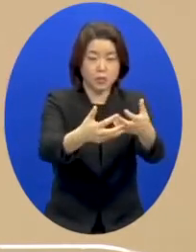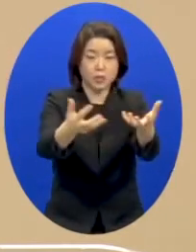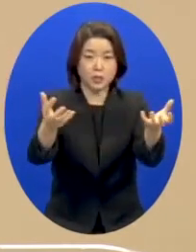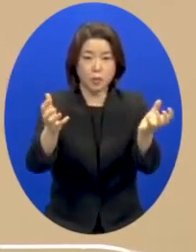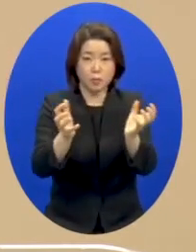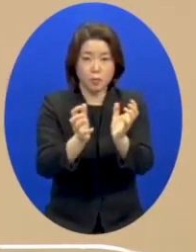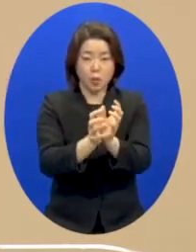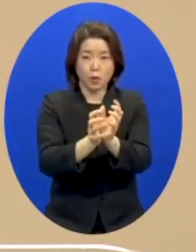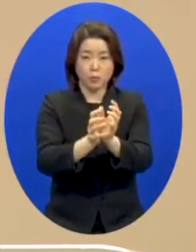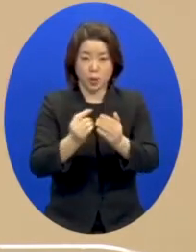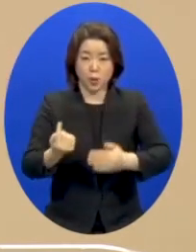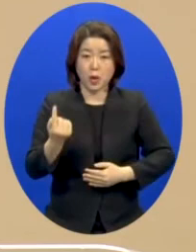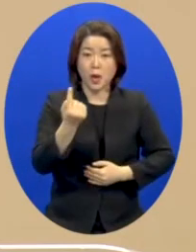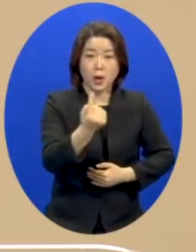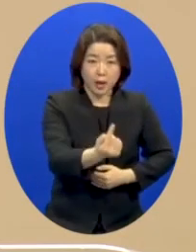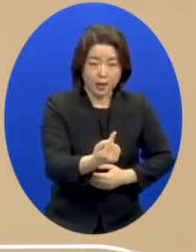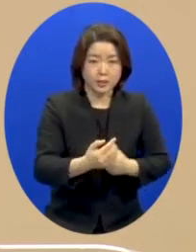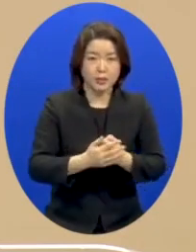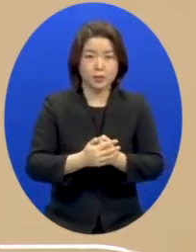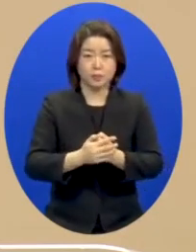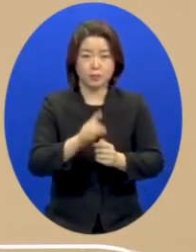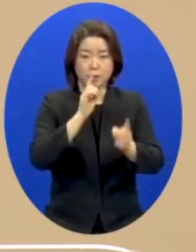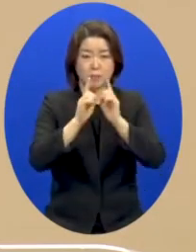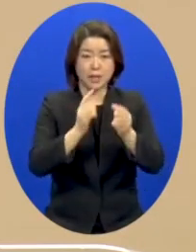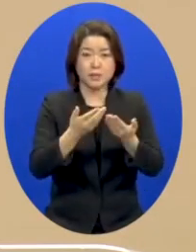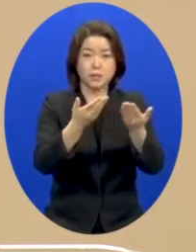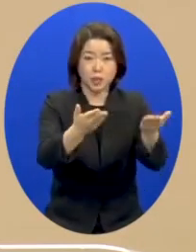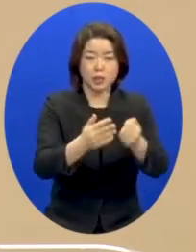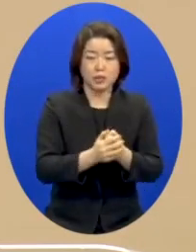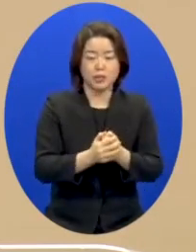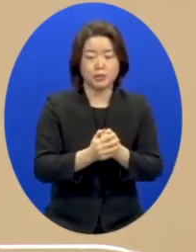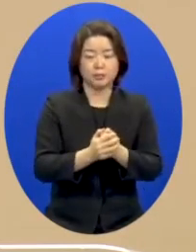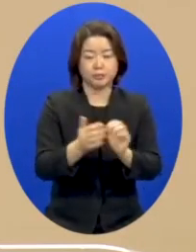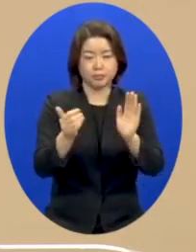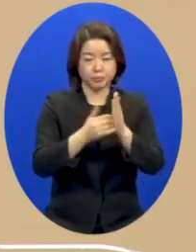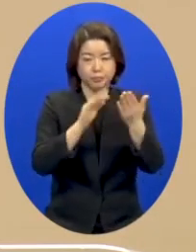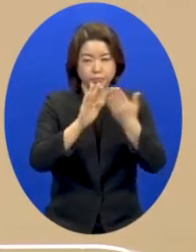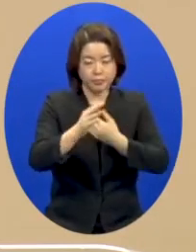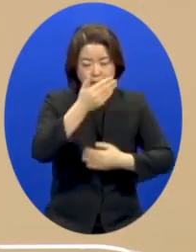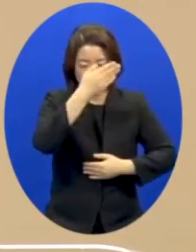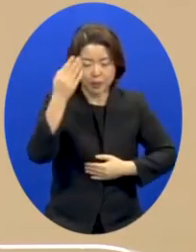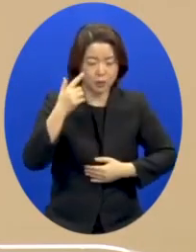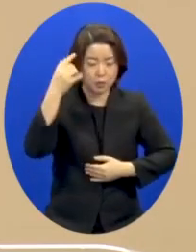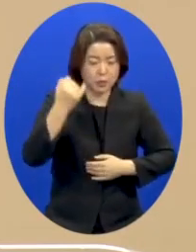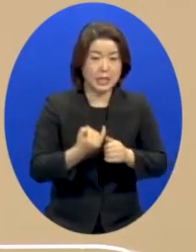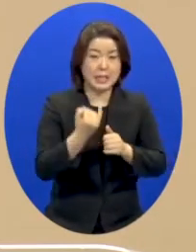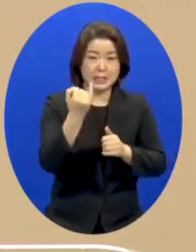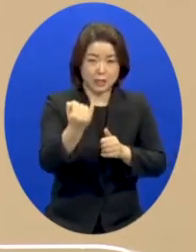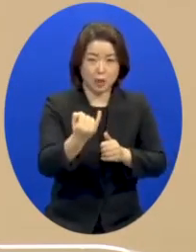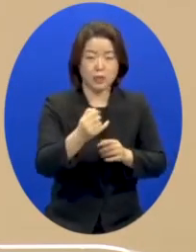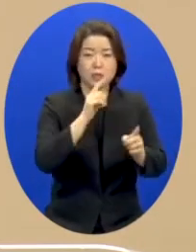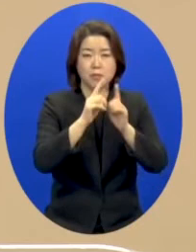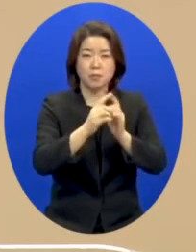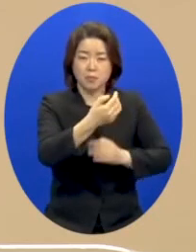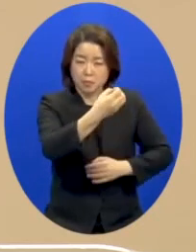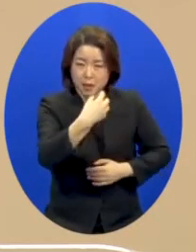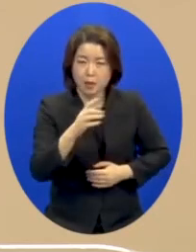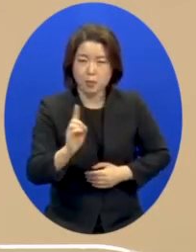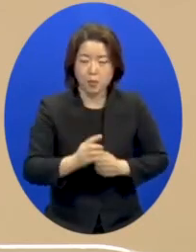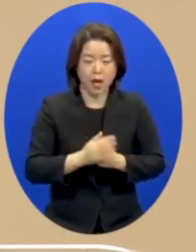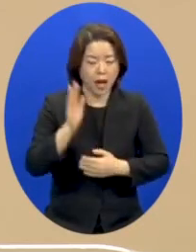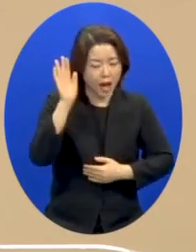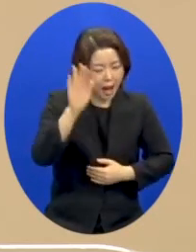말씀을 전했는데 말씀이 끝나고 어느 젊은 사모님이 그런 고백을 하셨습니다. 앞으로 목회 어떻게